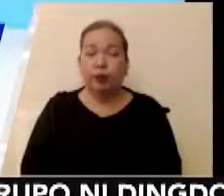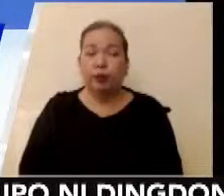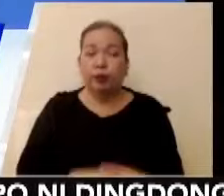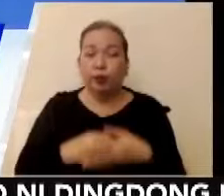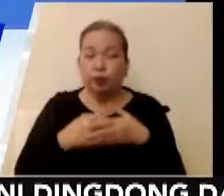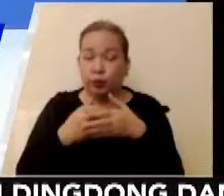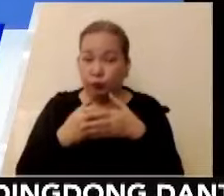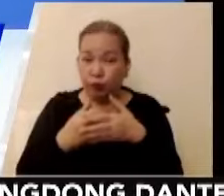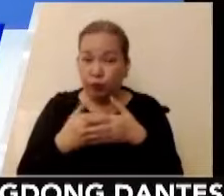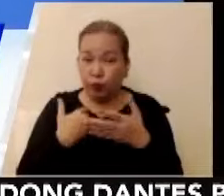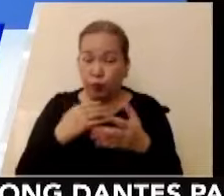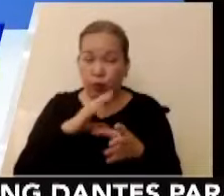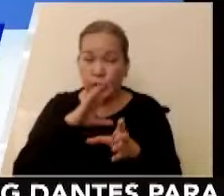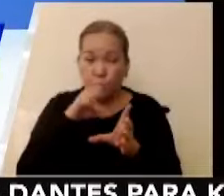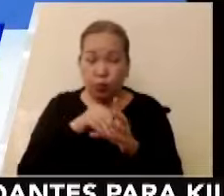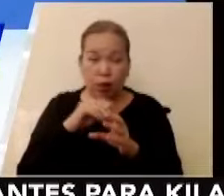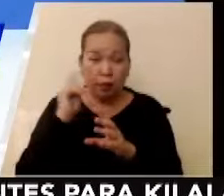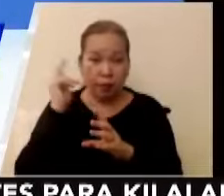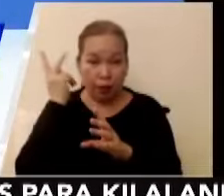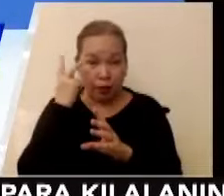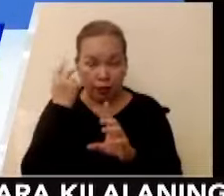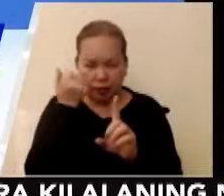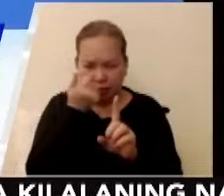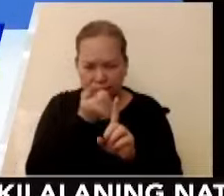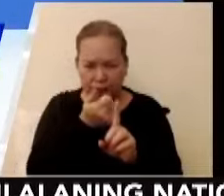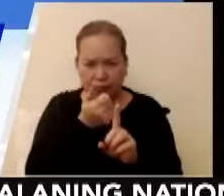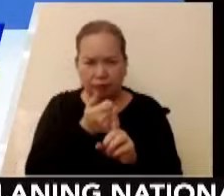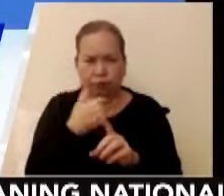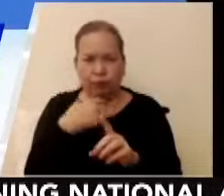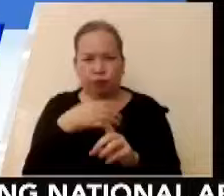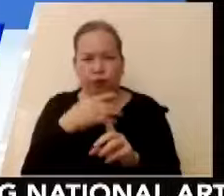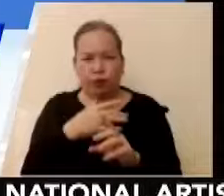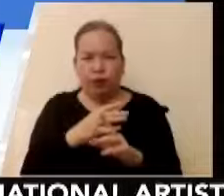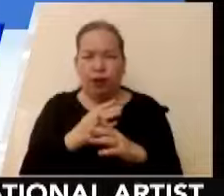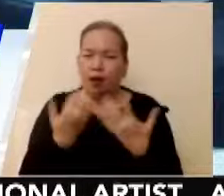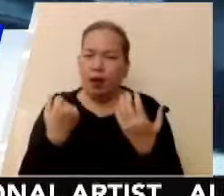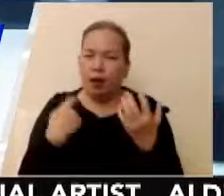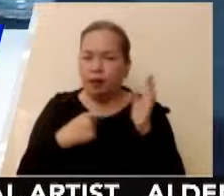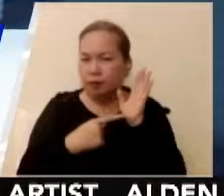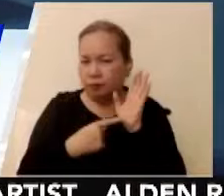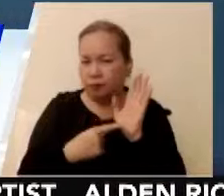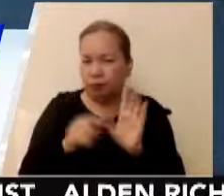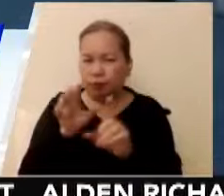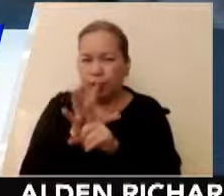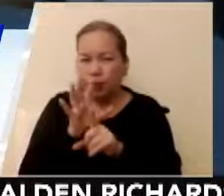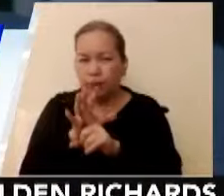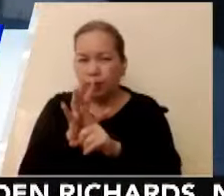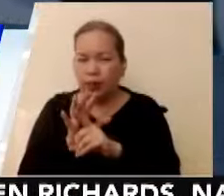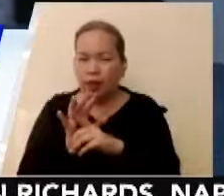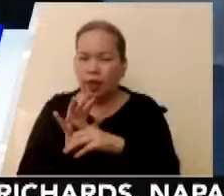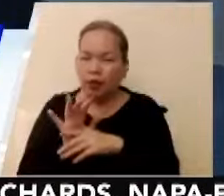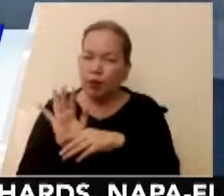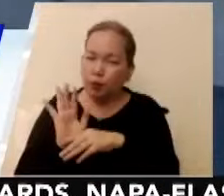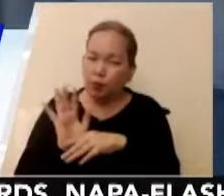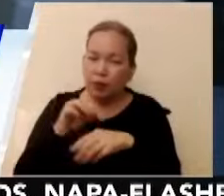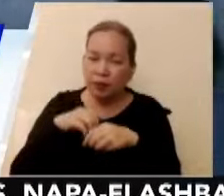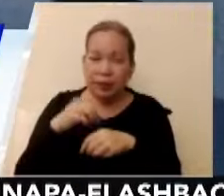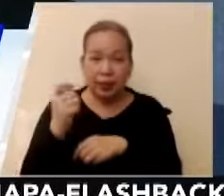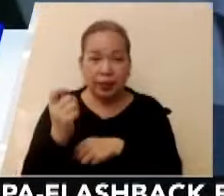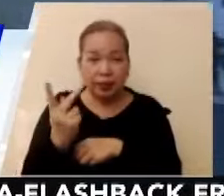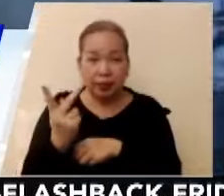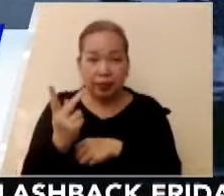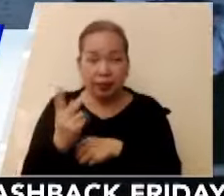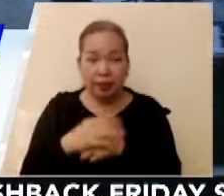politika, naging markado rin ang kanyang variety show sa telebisyon. Kasama ng aktor PH ang